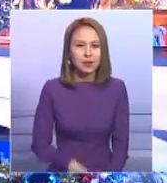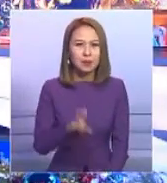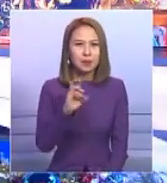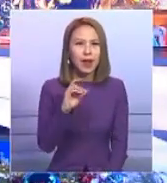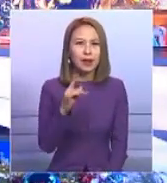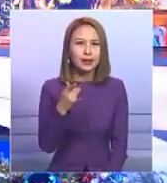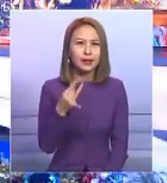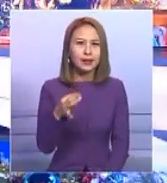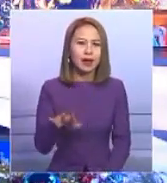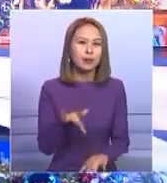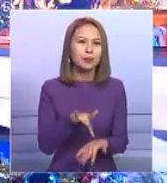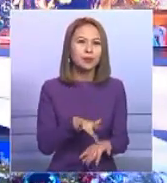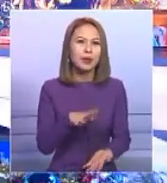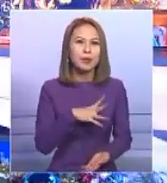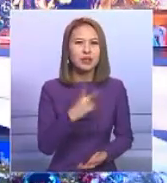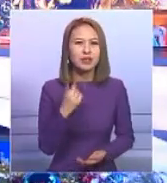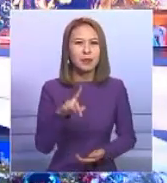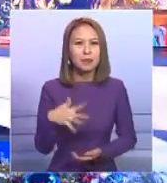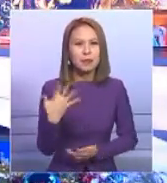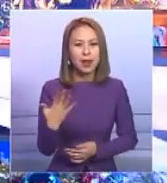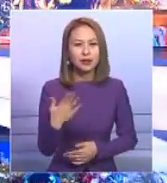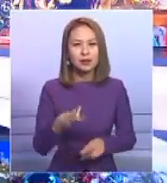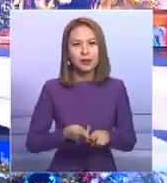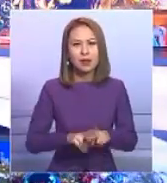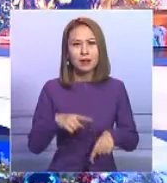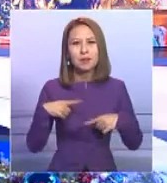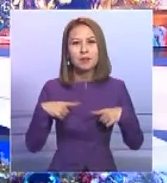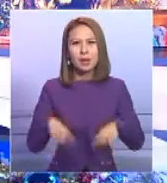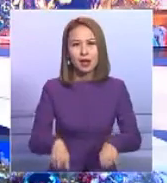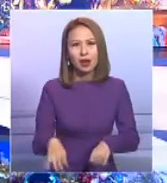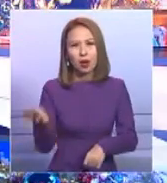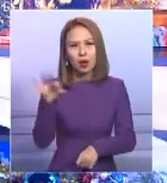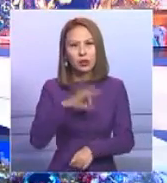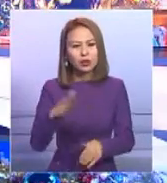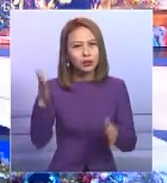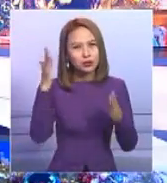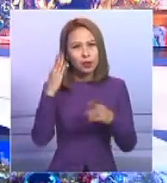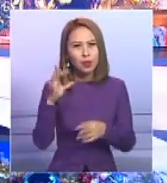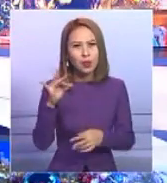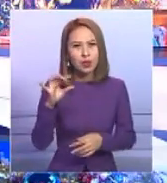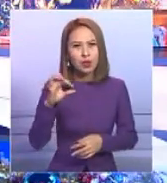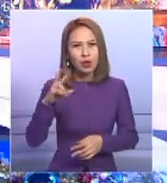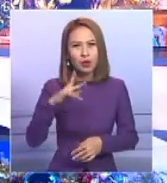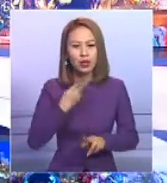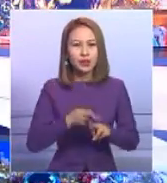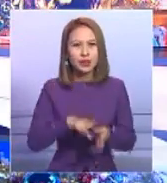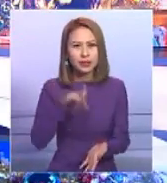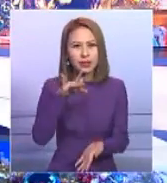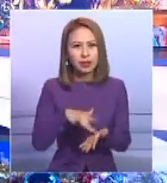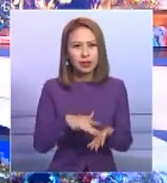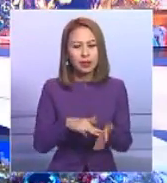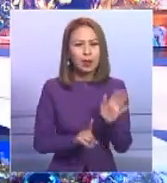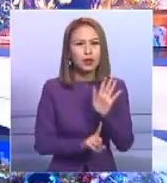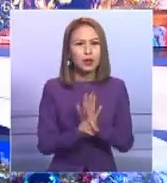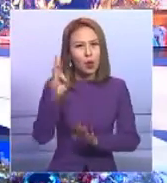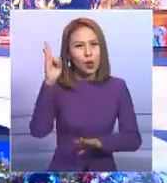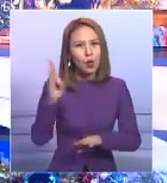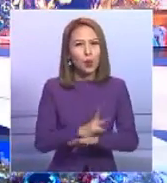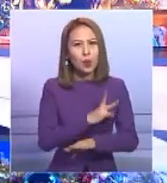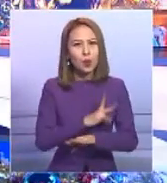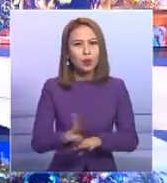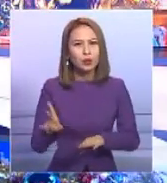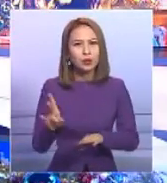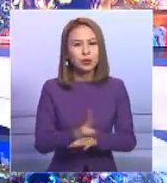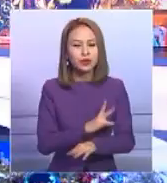Белге орталығында 2,5 мың желаяқ Сантаның бас киімі мен жидесін киіп түнгі Брюссель орталығымен жүгірді.